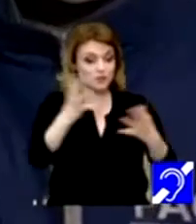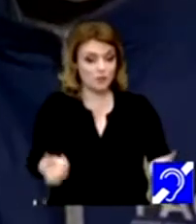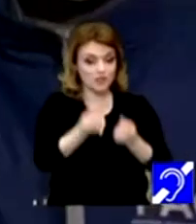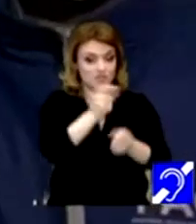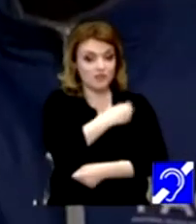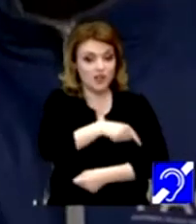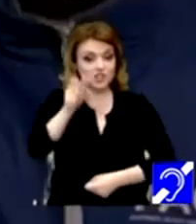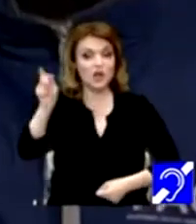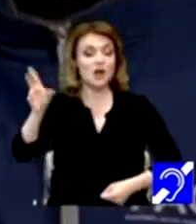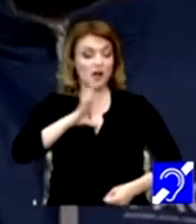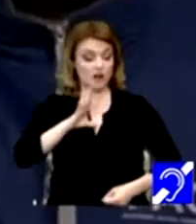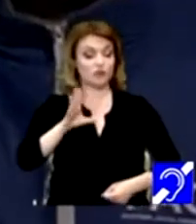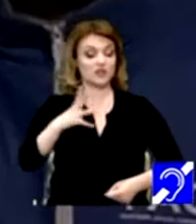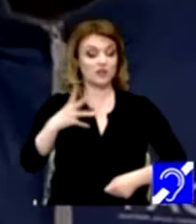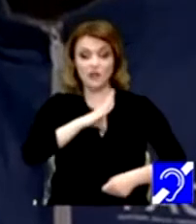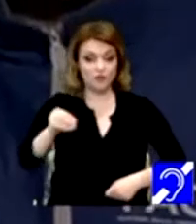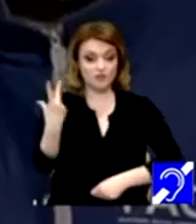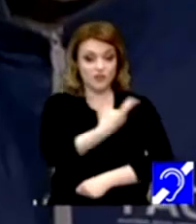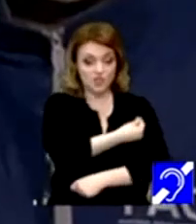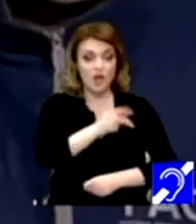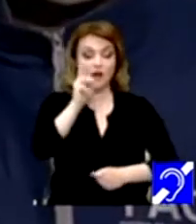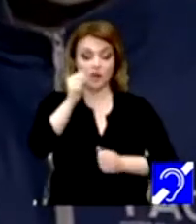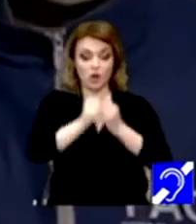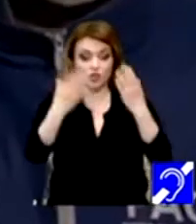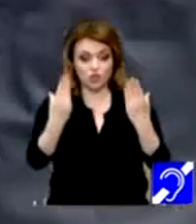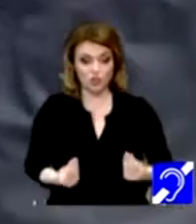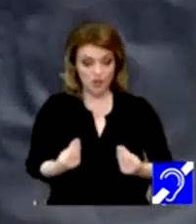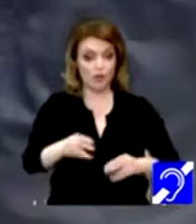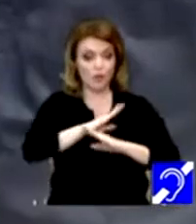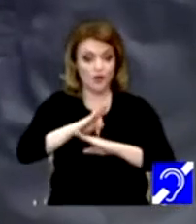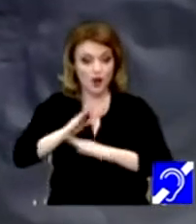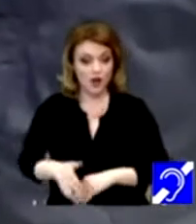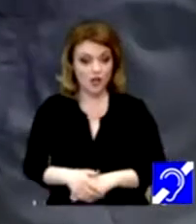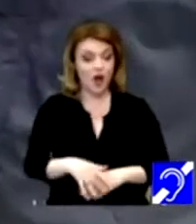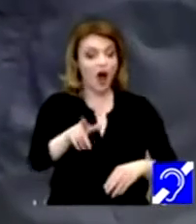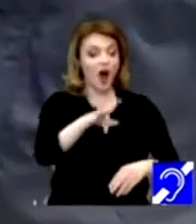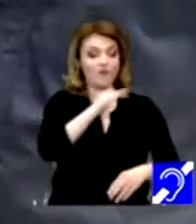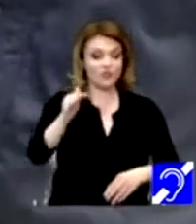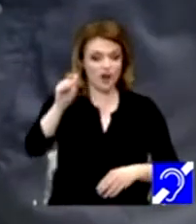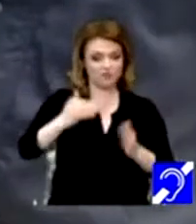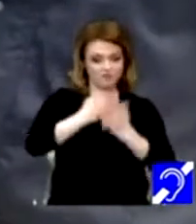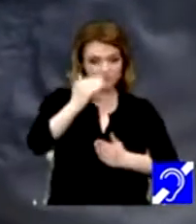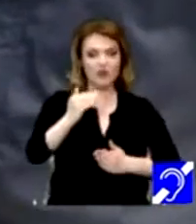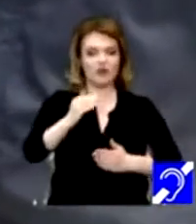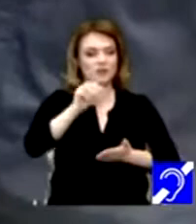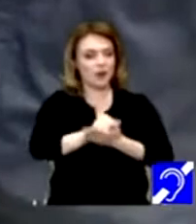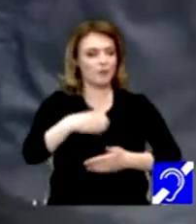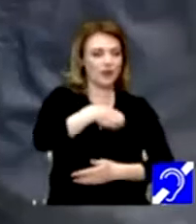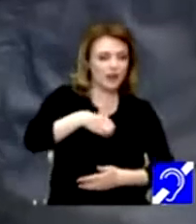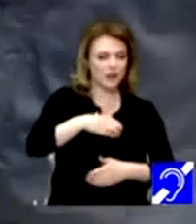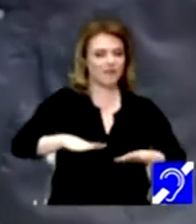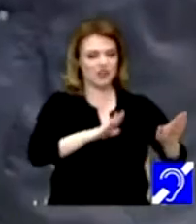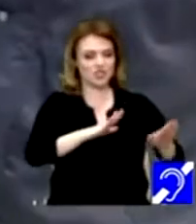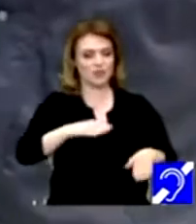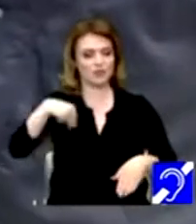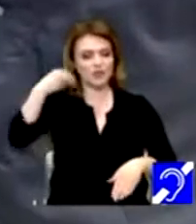nu sunt vaccinați, care mor în fiecare zi, dar funcționarii corupți folosesc acest lucru. Mai mulți membri ai platformei DAD, din care face parte